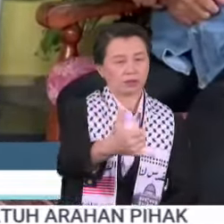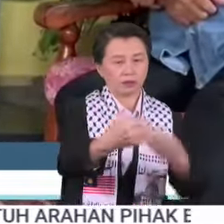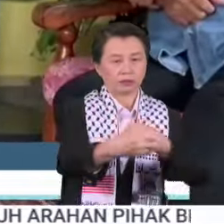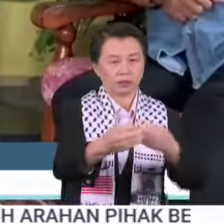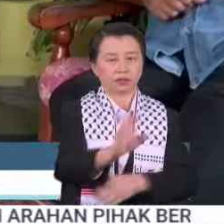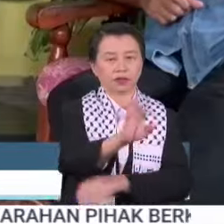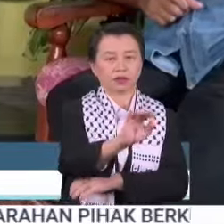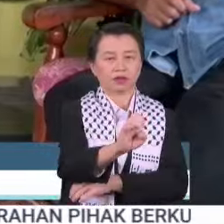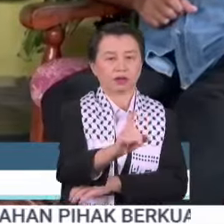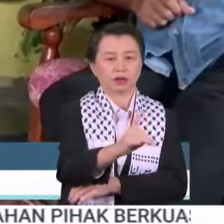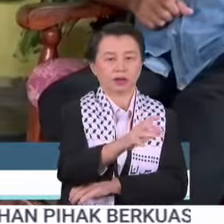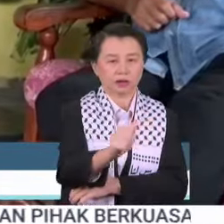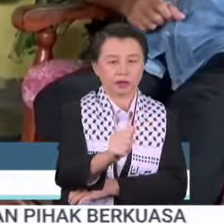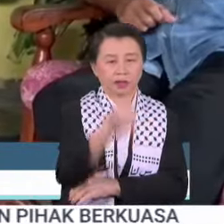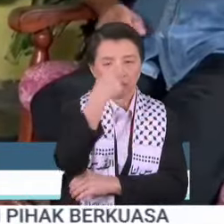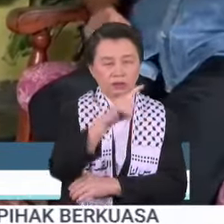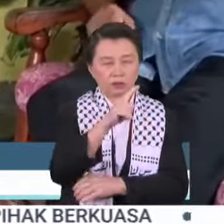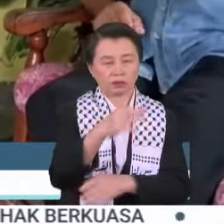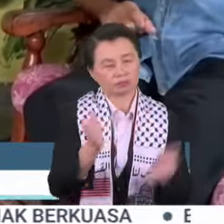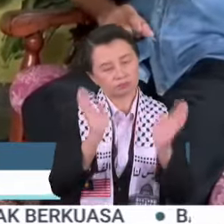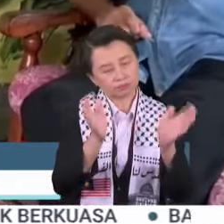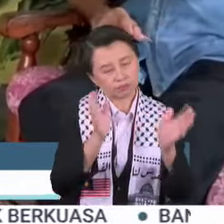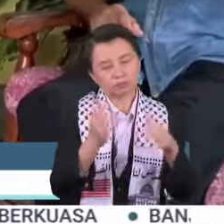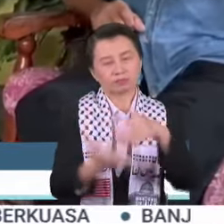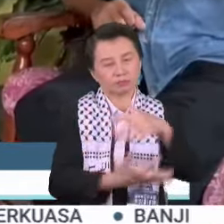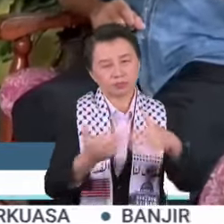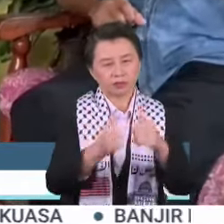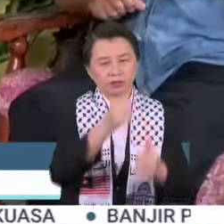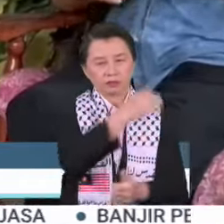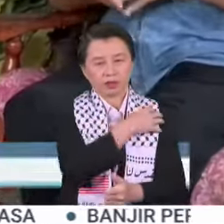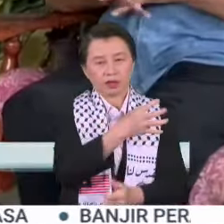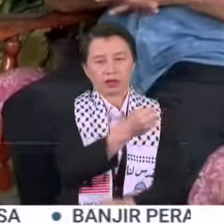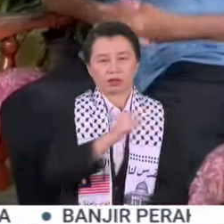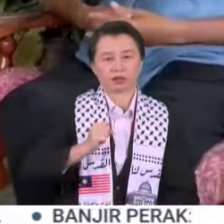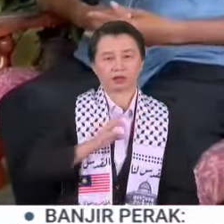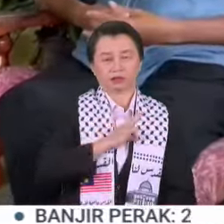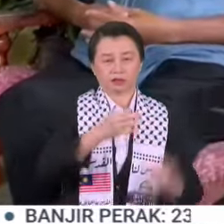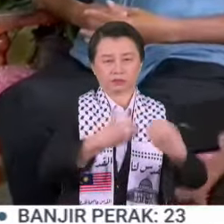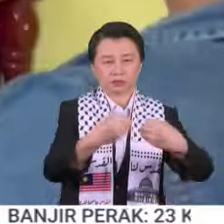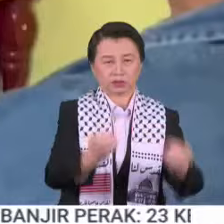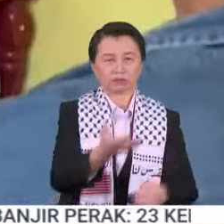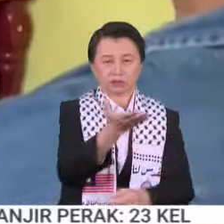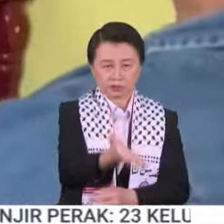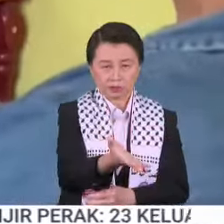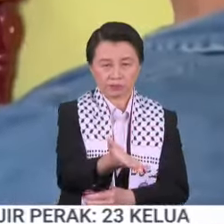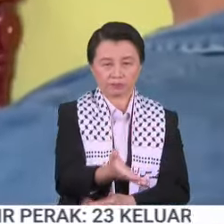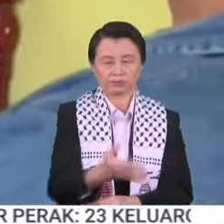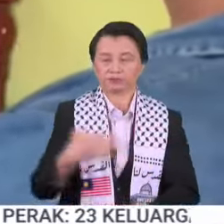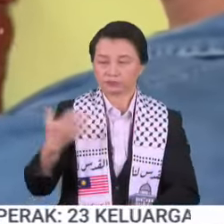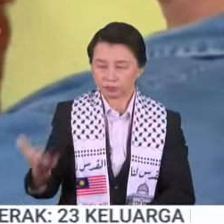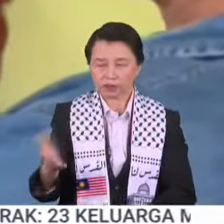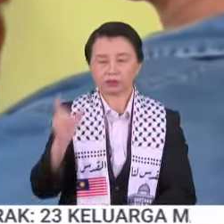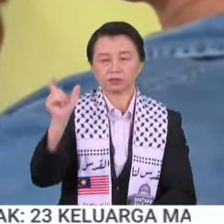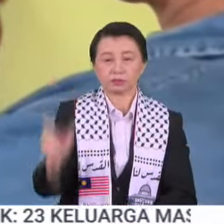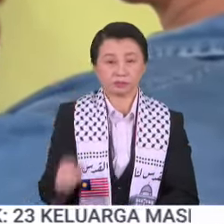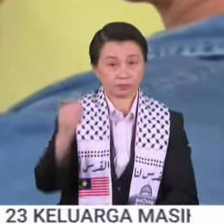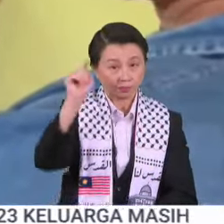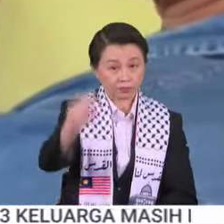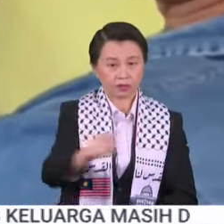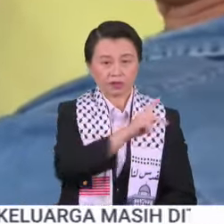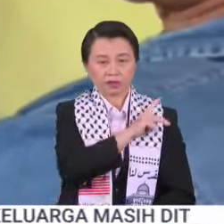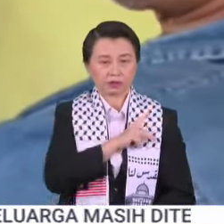pejabat Felda Kerteh 5 untuk beramah mesra dengan pegawai dan kakitangan pejabat berkenaan. Beliau turut mengunjungi rumah